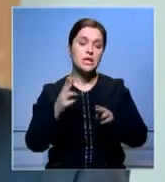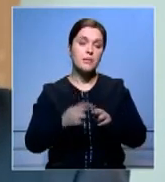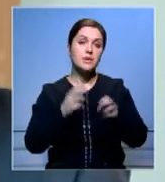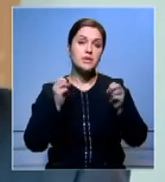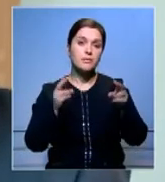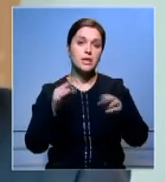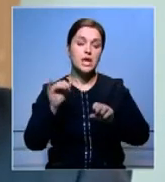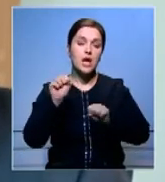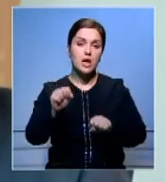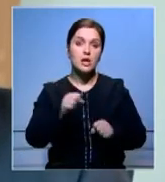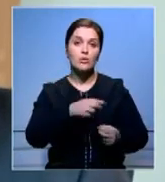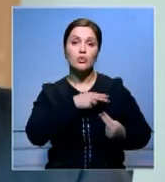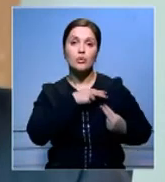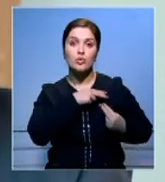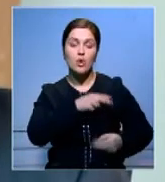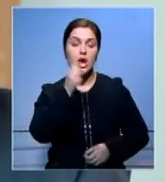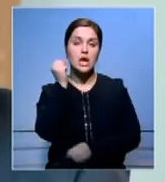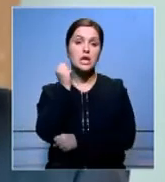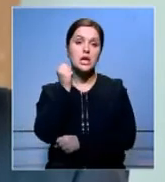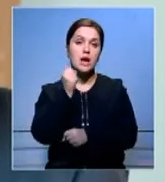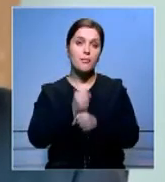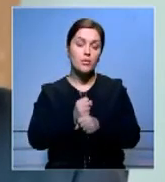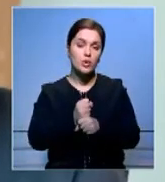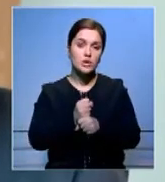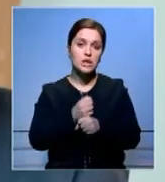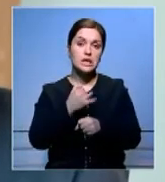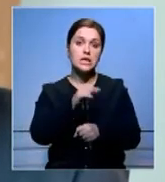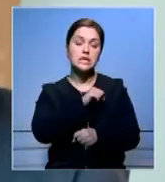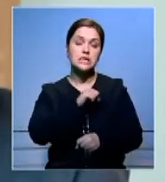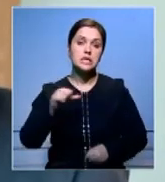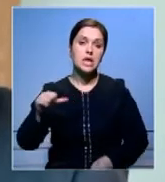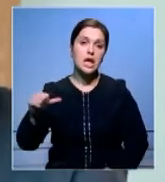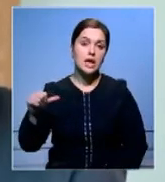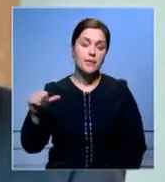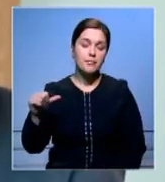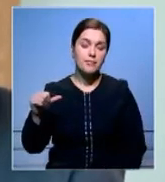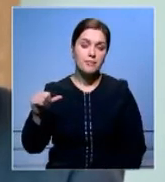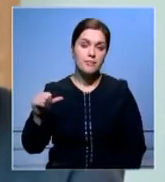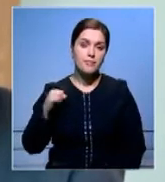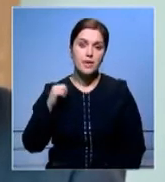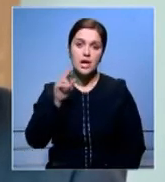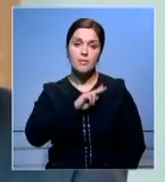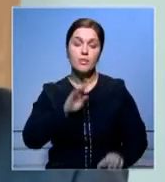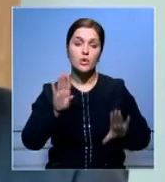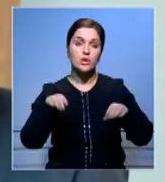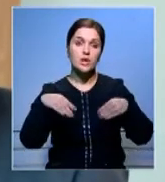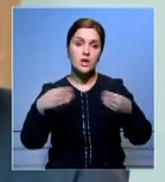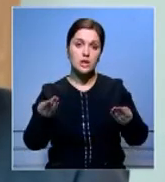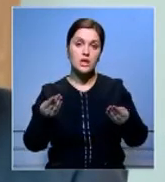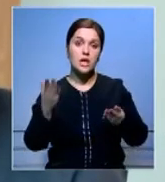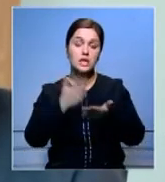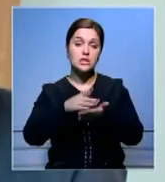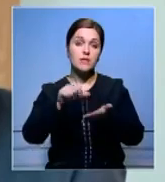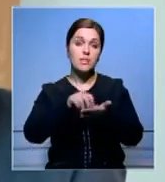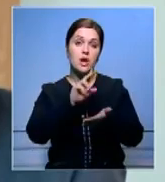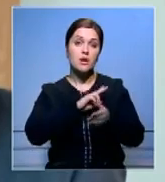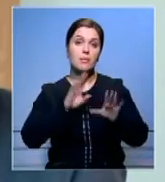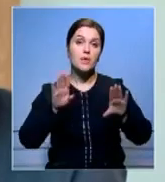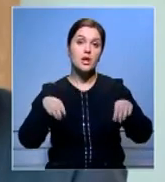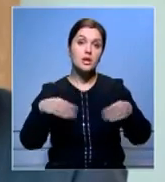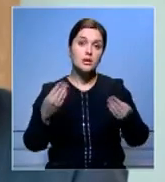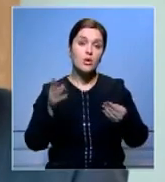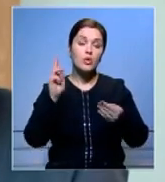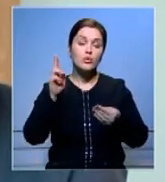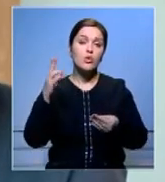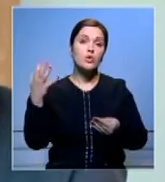и охраны труда работниками и самими работодателями, то есть представитель работодателя, мастер, начальник